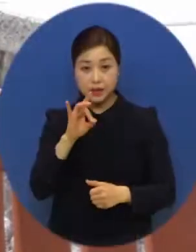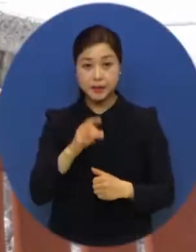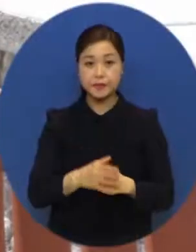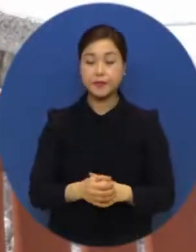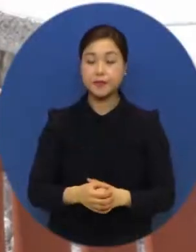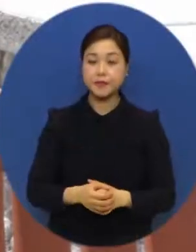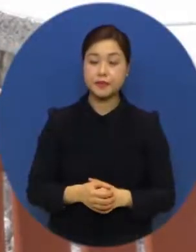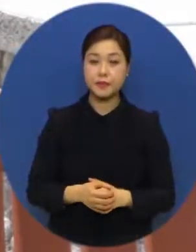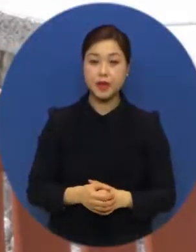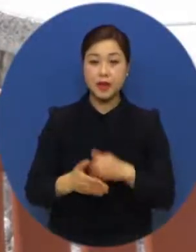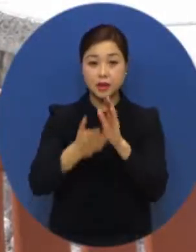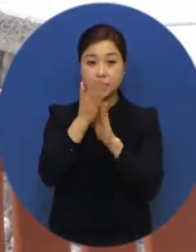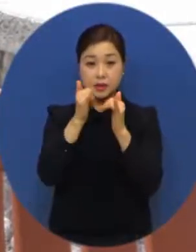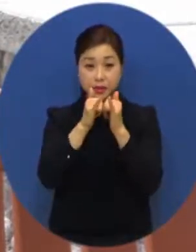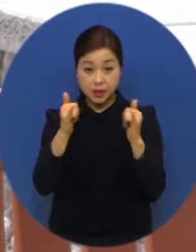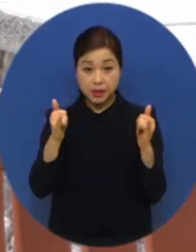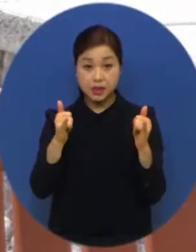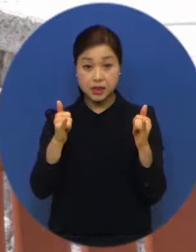그